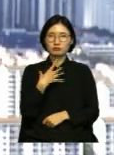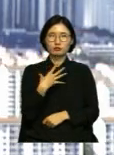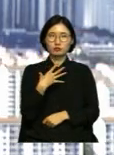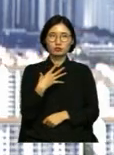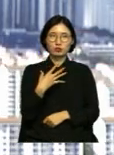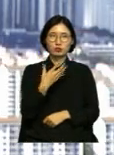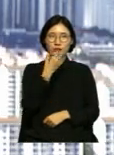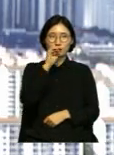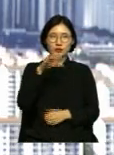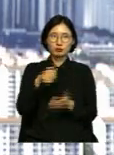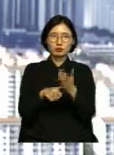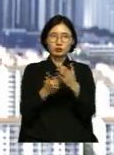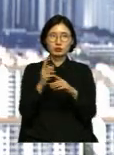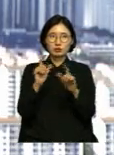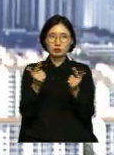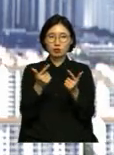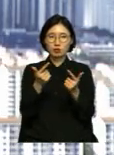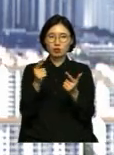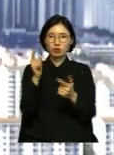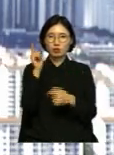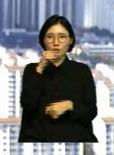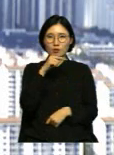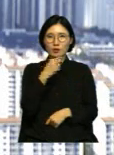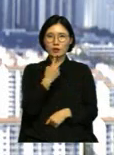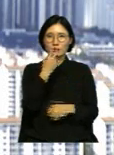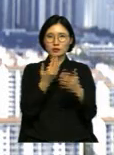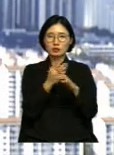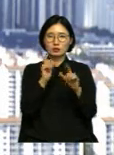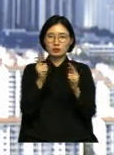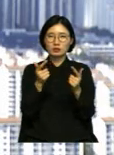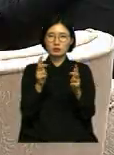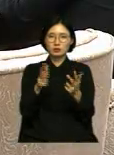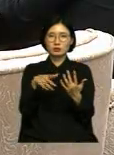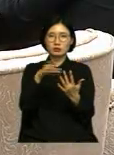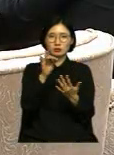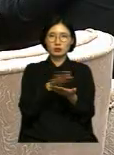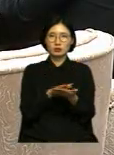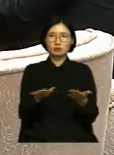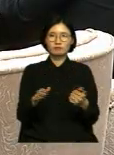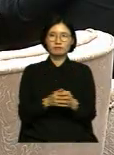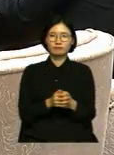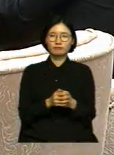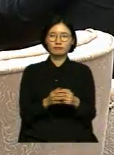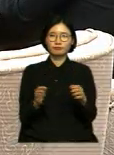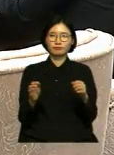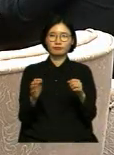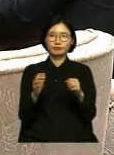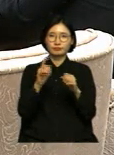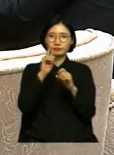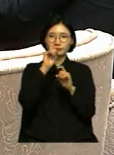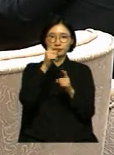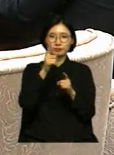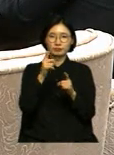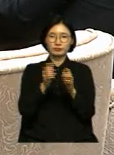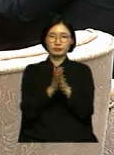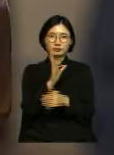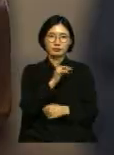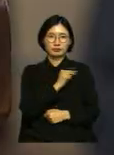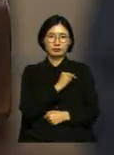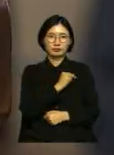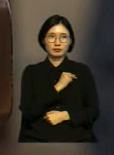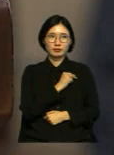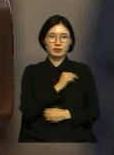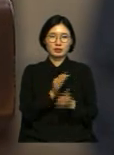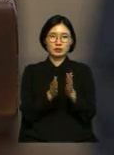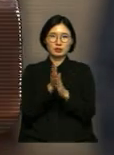폐수가 나오지 않고 공해가 나오지 않은 업종을 선별해서 할 겁니다. 관련해 이성수 시의장을 비롯한